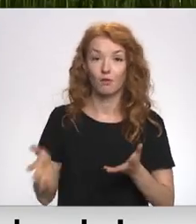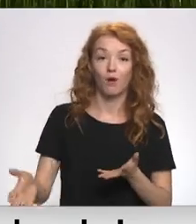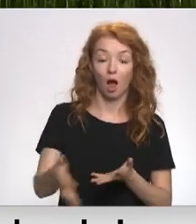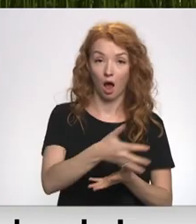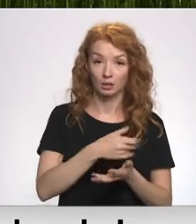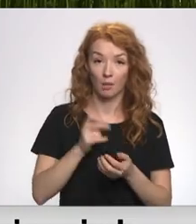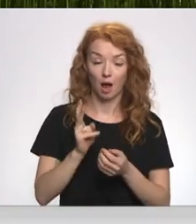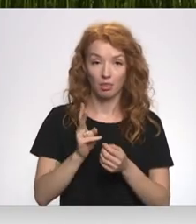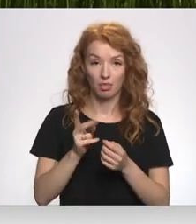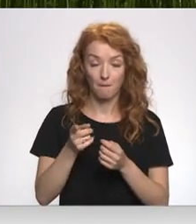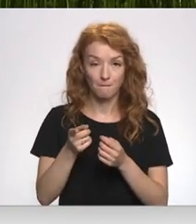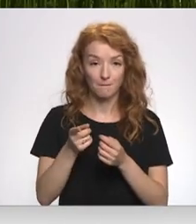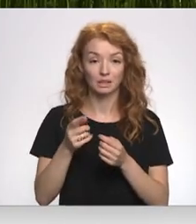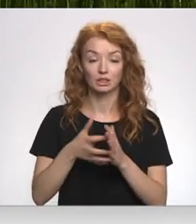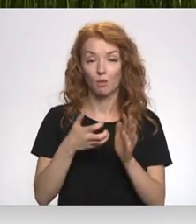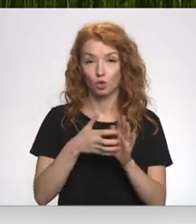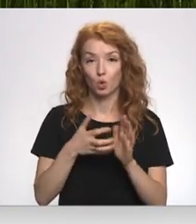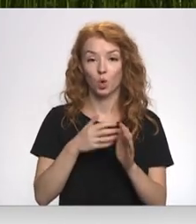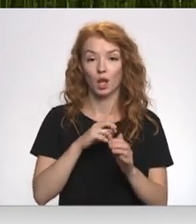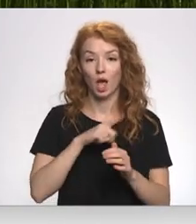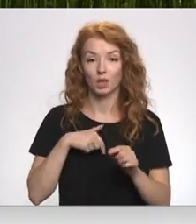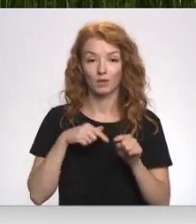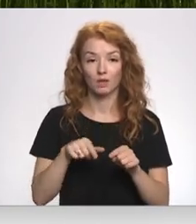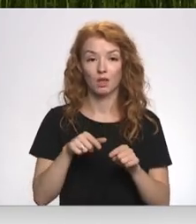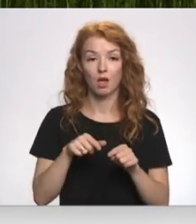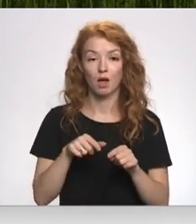novākšanu, izmantojot līdz šim Latvijā